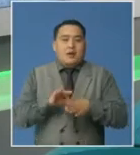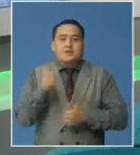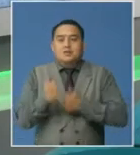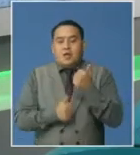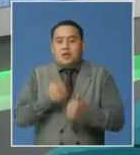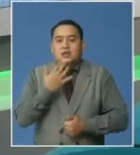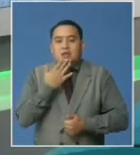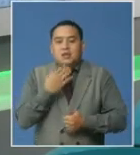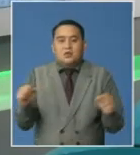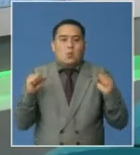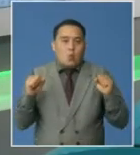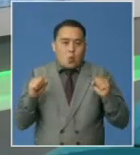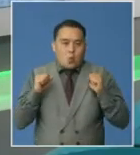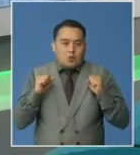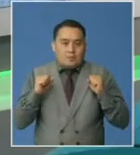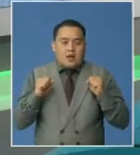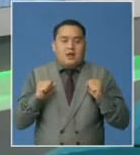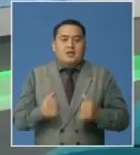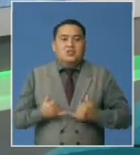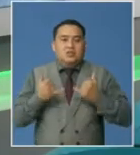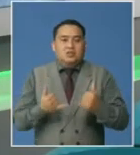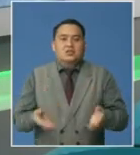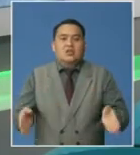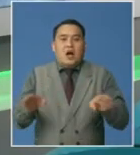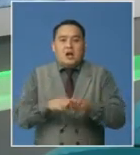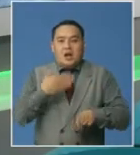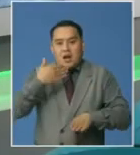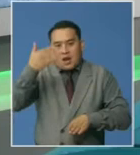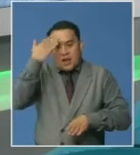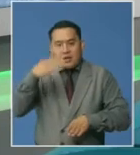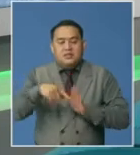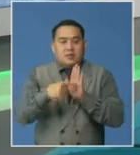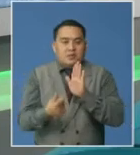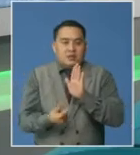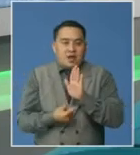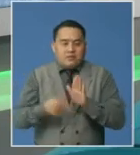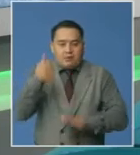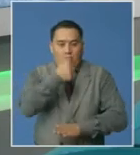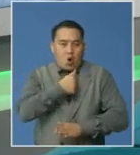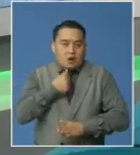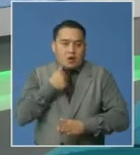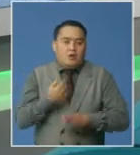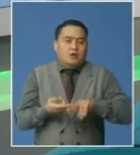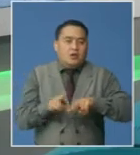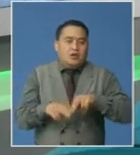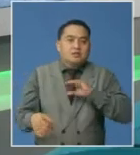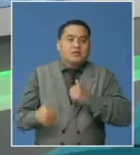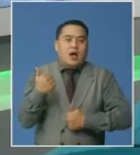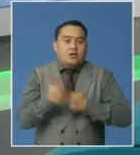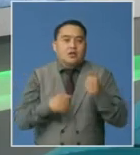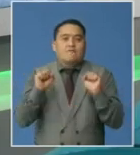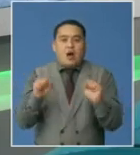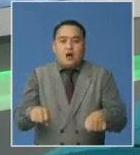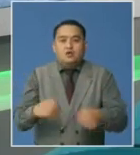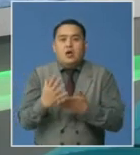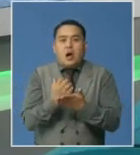соревнования по национальным видам конного спорта в честь закрытия летнего сезона 2017 года. Подобные состязания дают